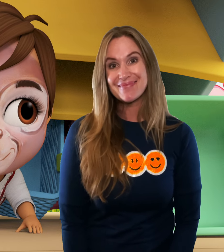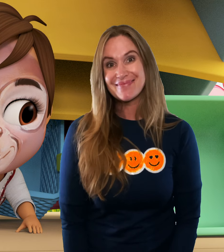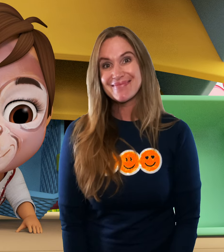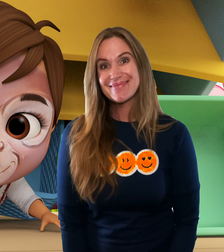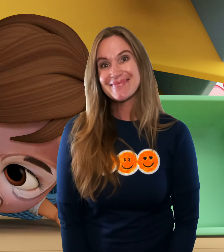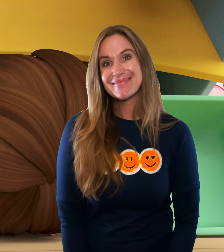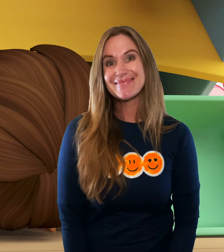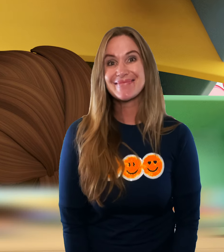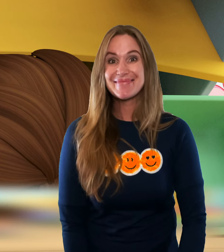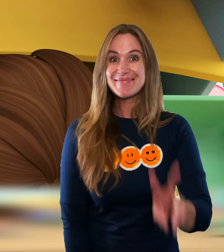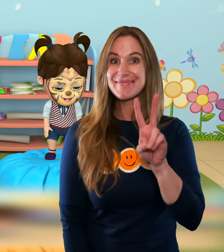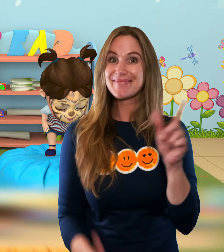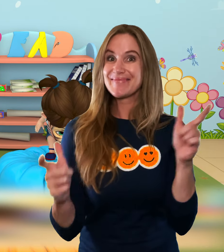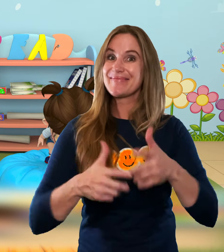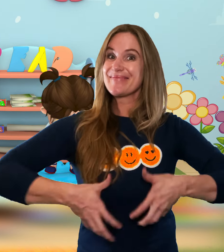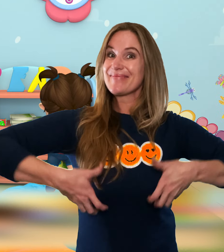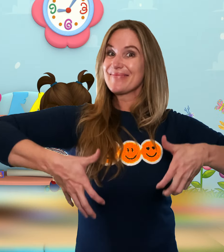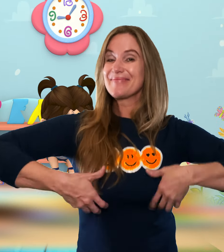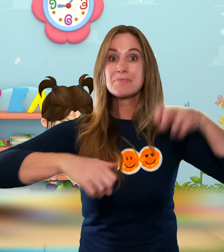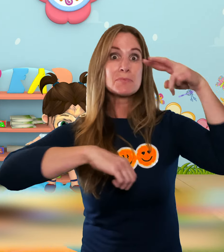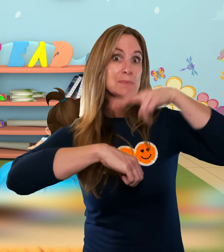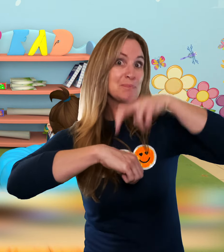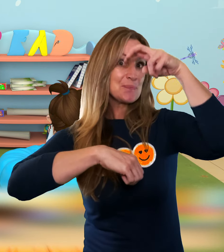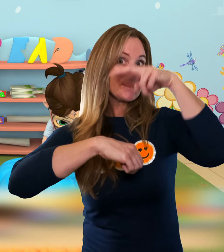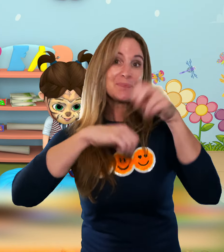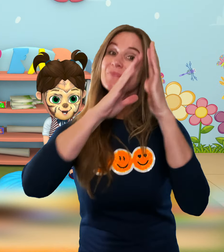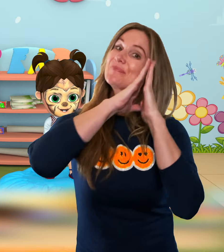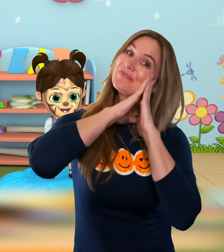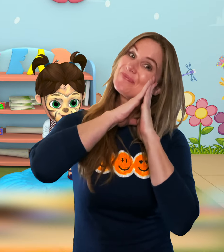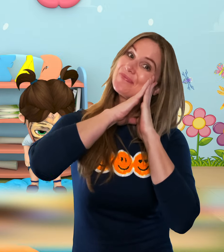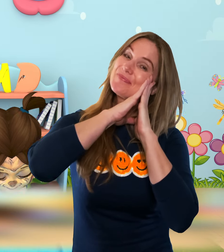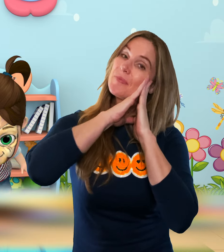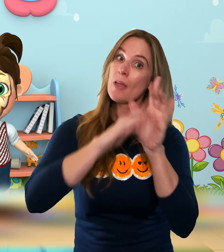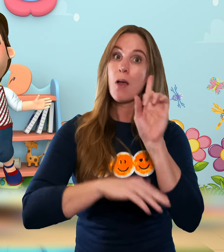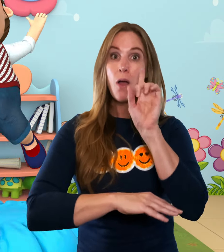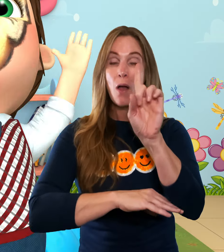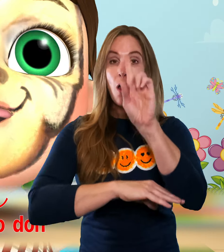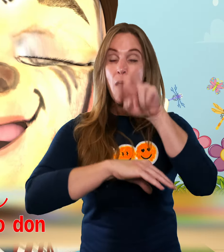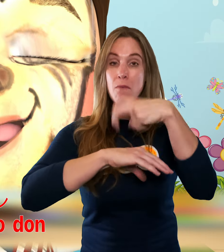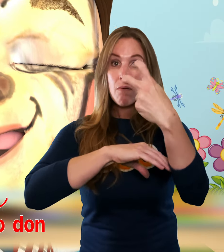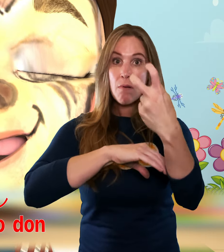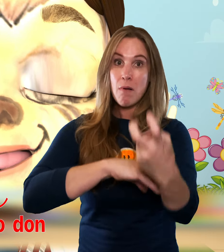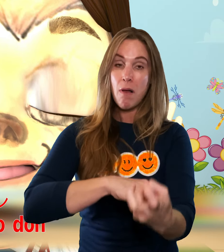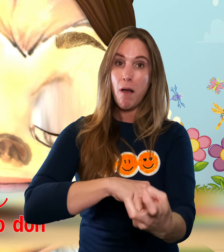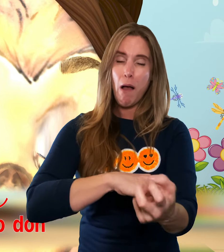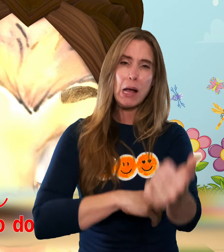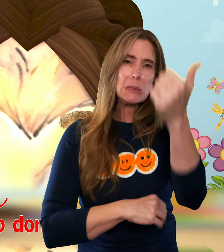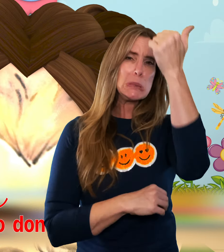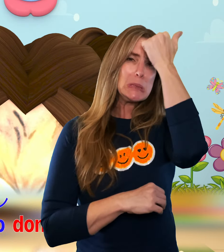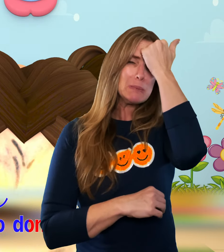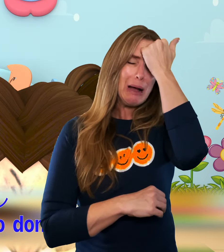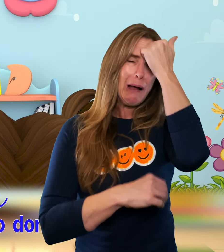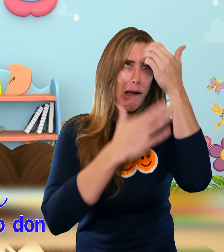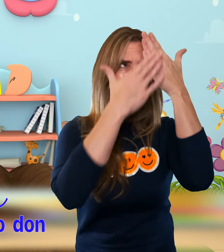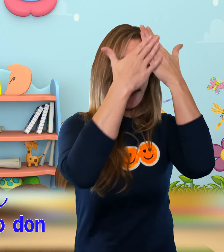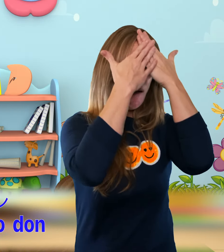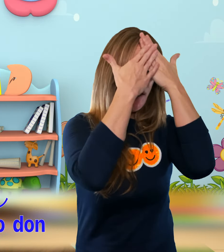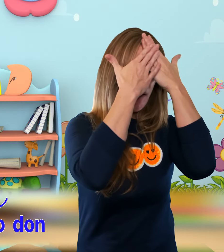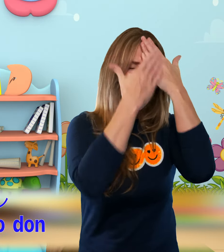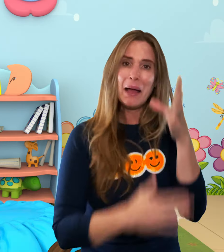た2匹のちびるベッドでぴょん1匹落ちて頭